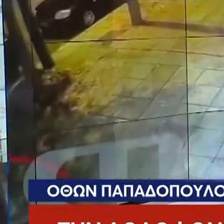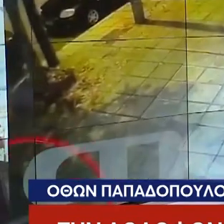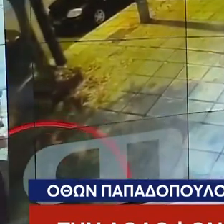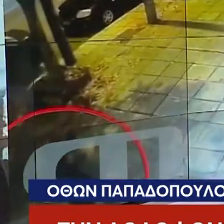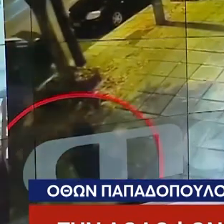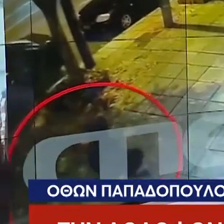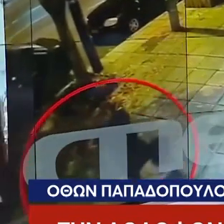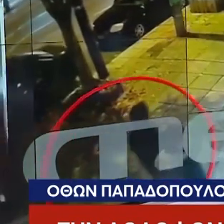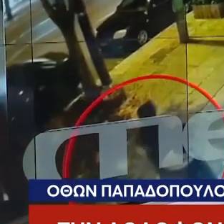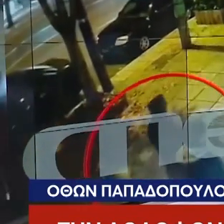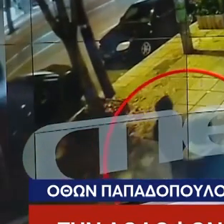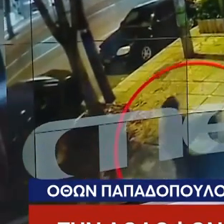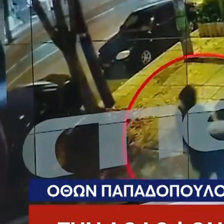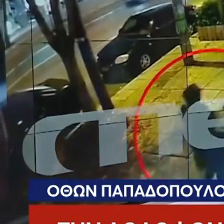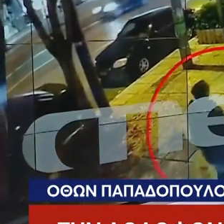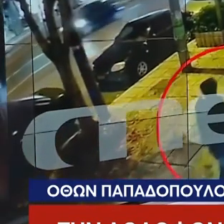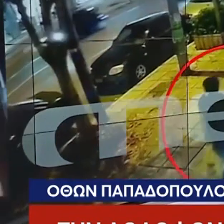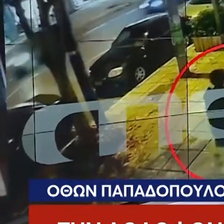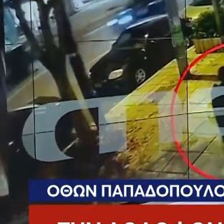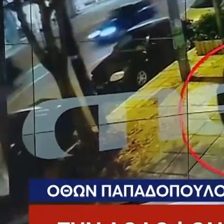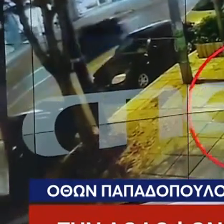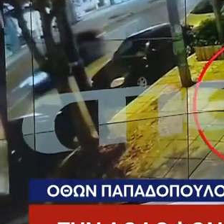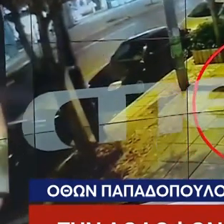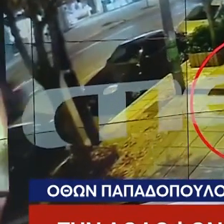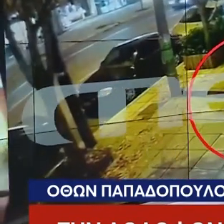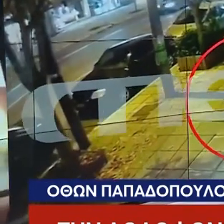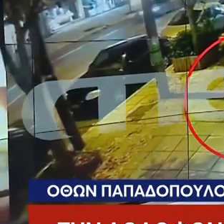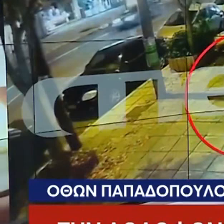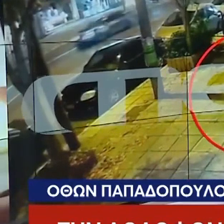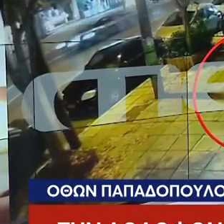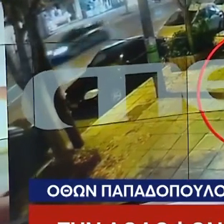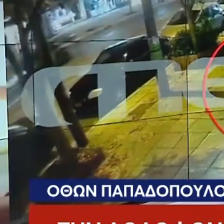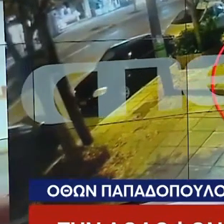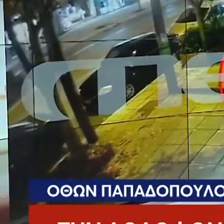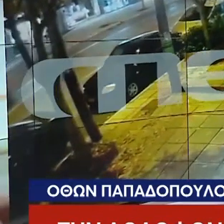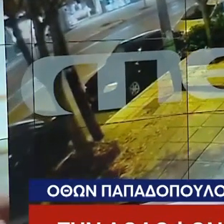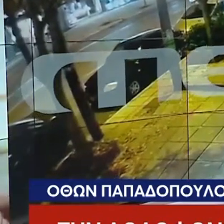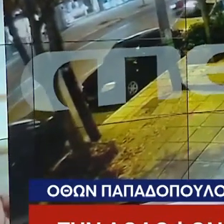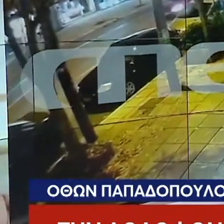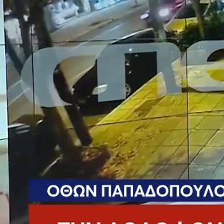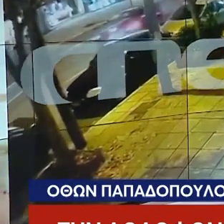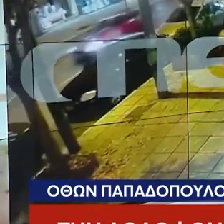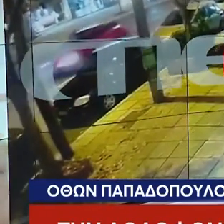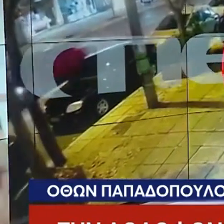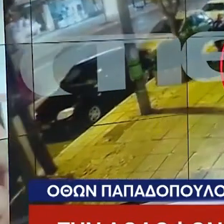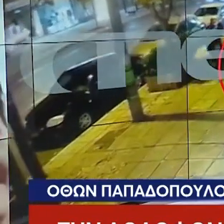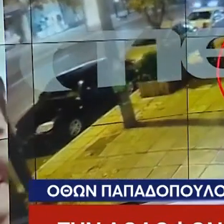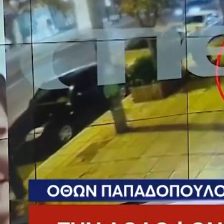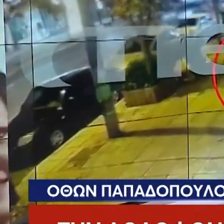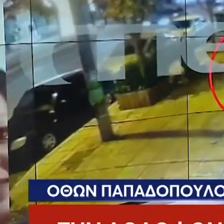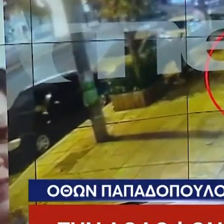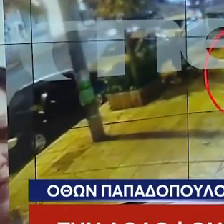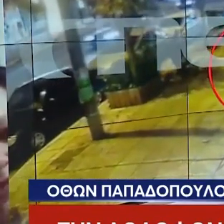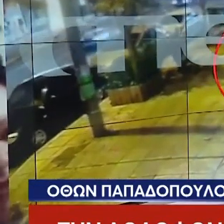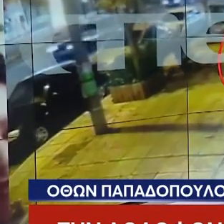ντοκουμέντο το οποίο είναι και στη διάθεσή σας. Είναι οι δυο τους να περπατάνε και να μπαίνουν στο σπίτι το βράδυ της δολοφονίας. Είναι λίγο